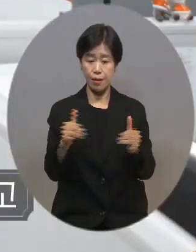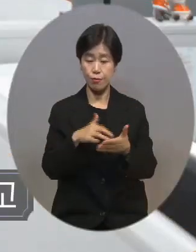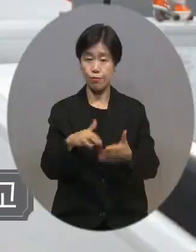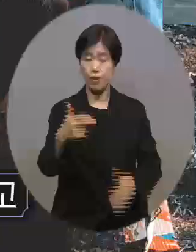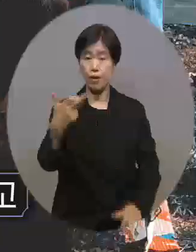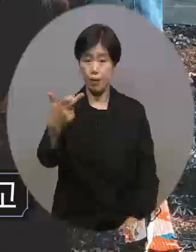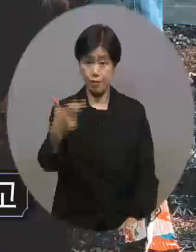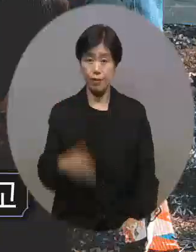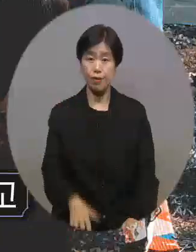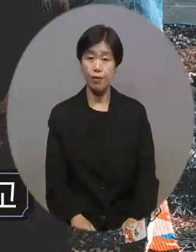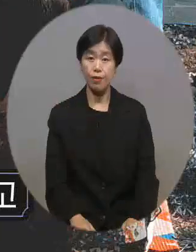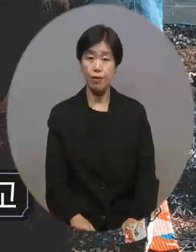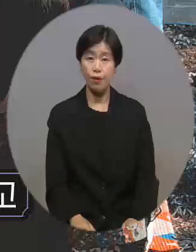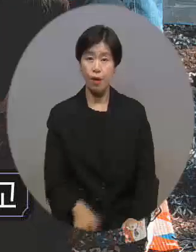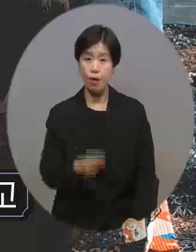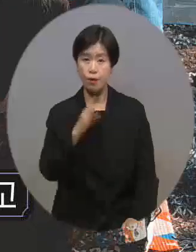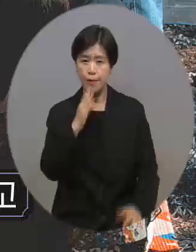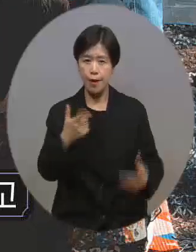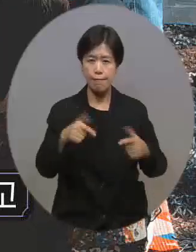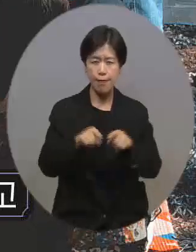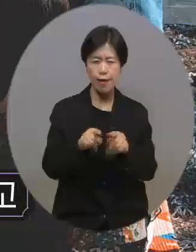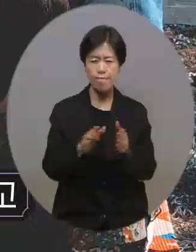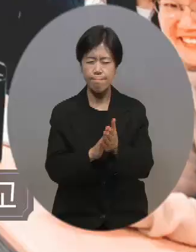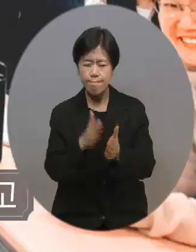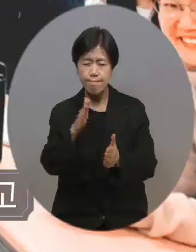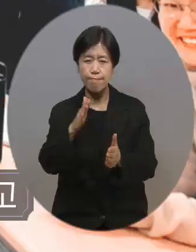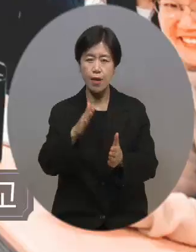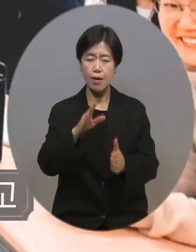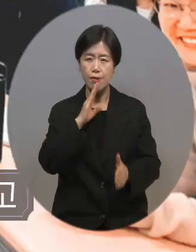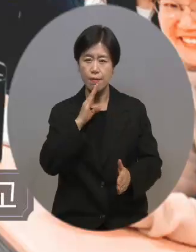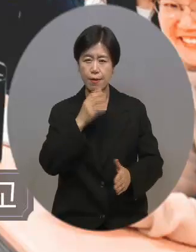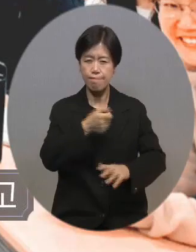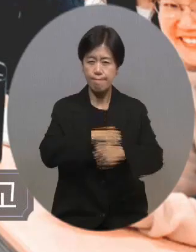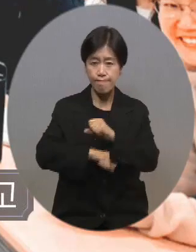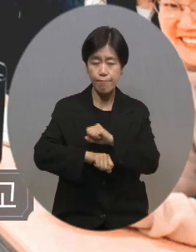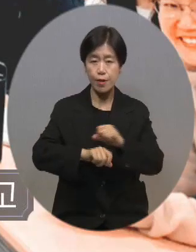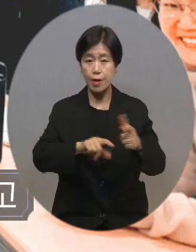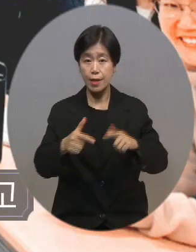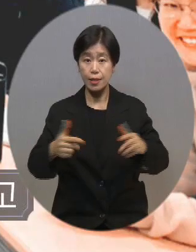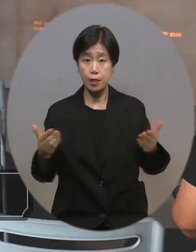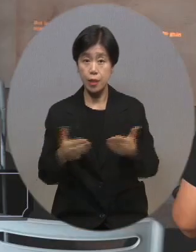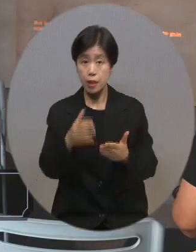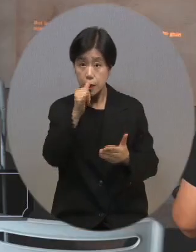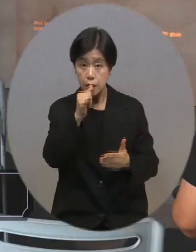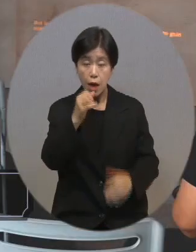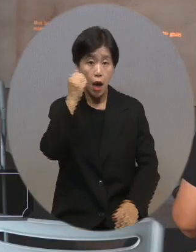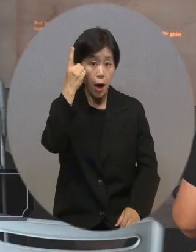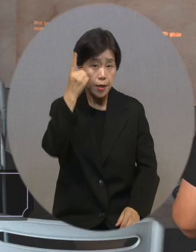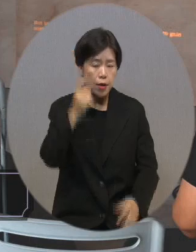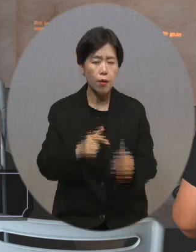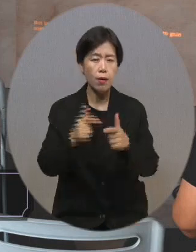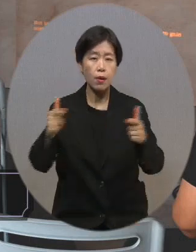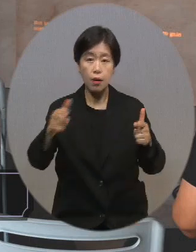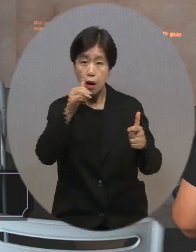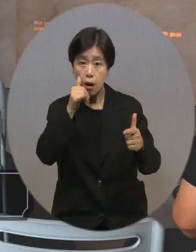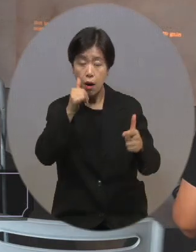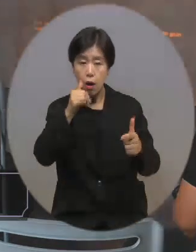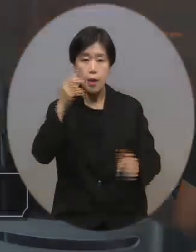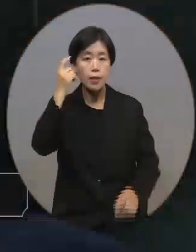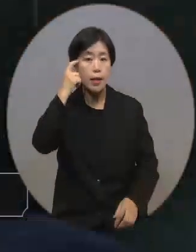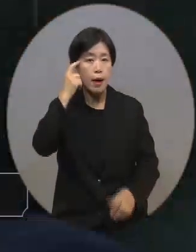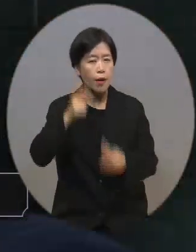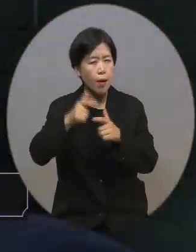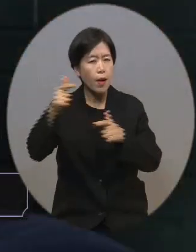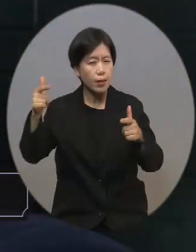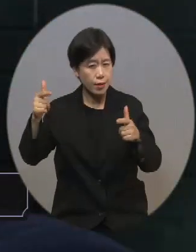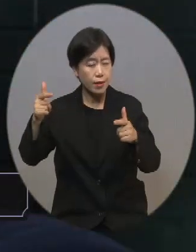17명 있는데 열정적으로 다양한 아이디어를 갖고 다양한 시선으로 북한